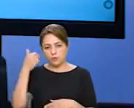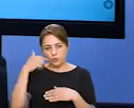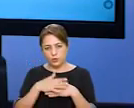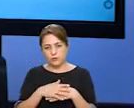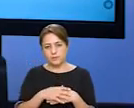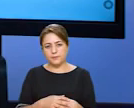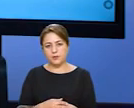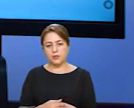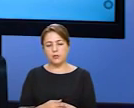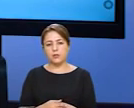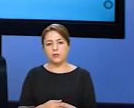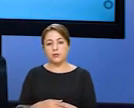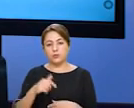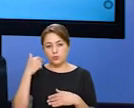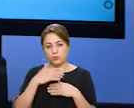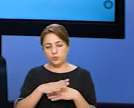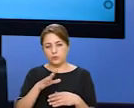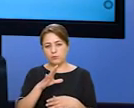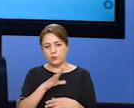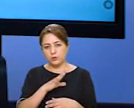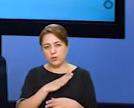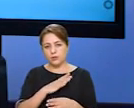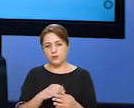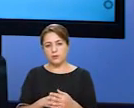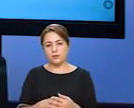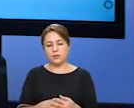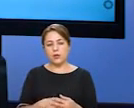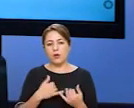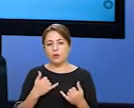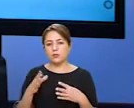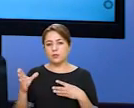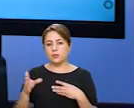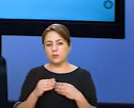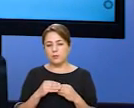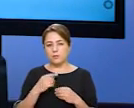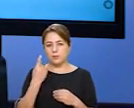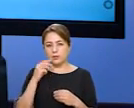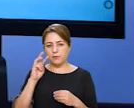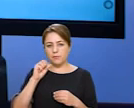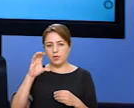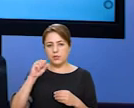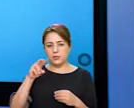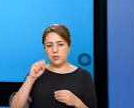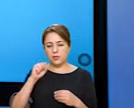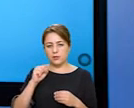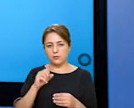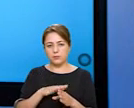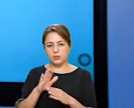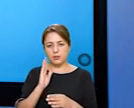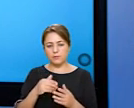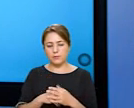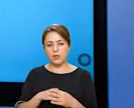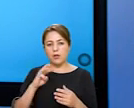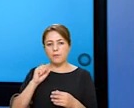ма? Демек, чынарлый болген. Болса, келін бір сіз білам, бір масалы юзастан гепләсек.